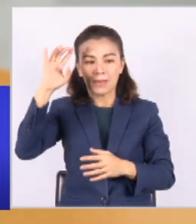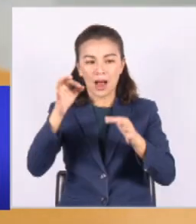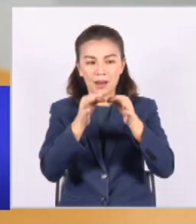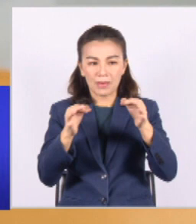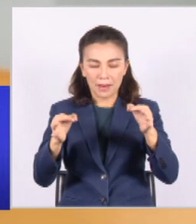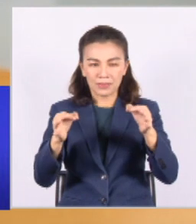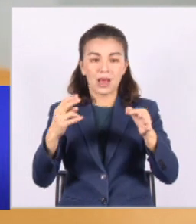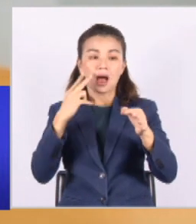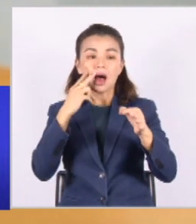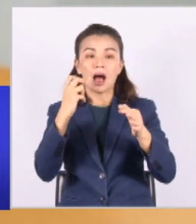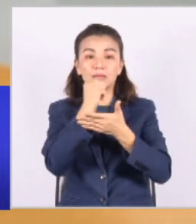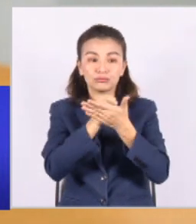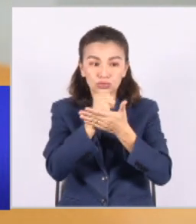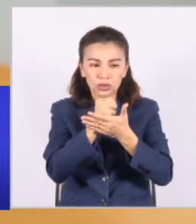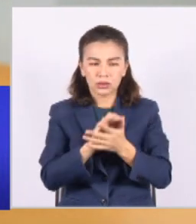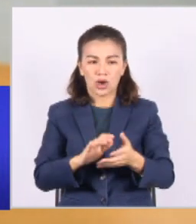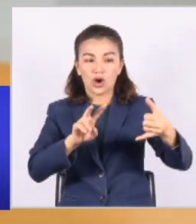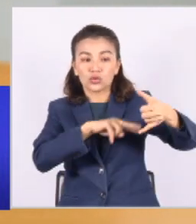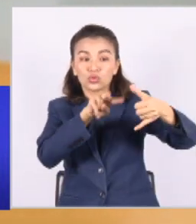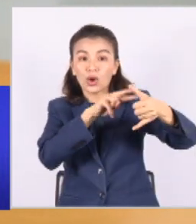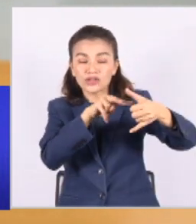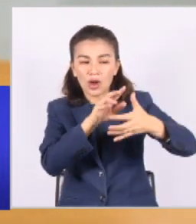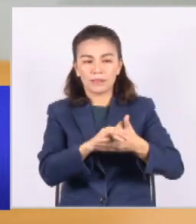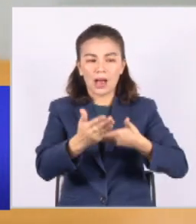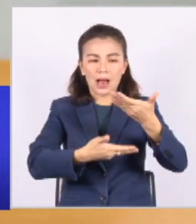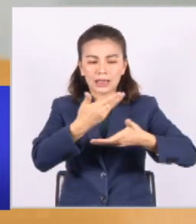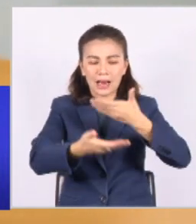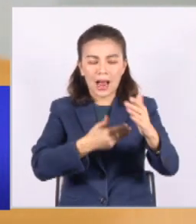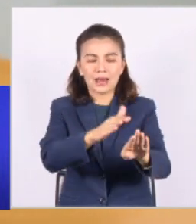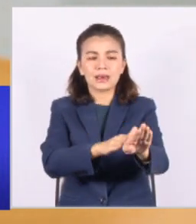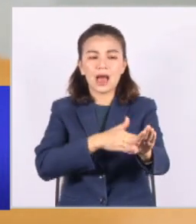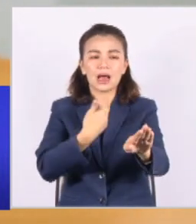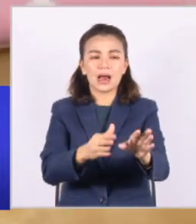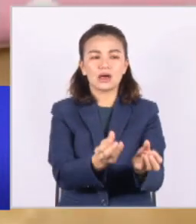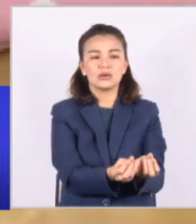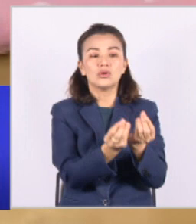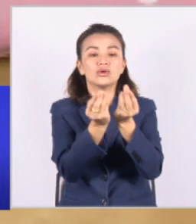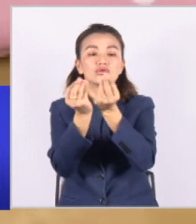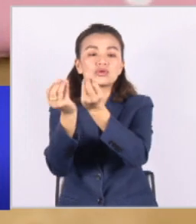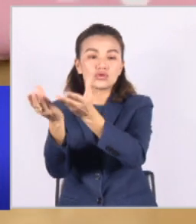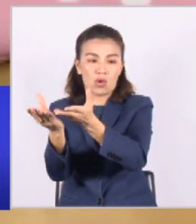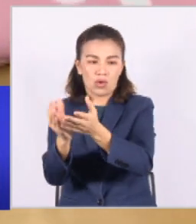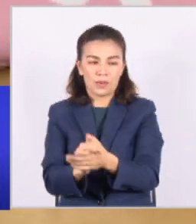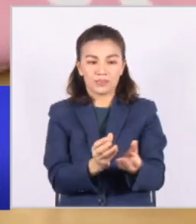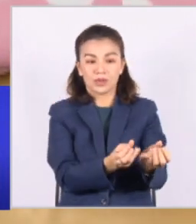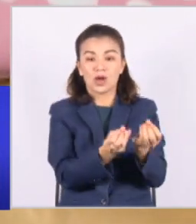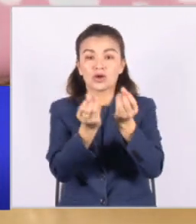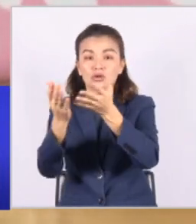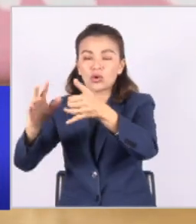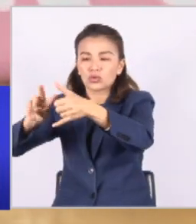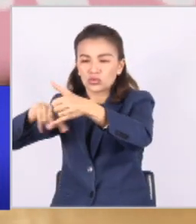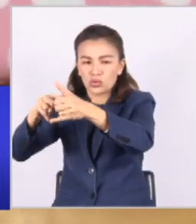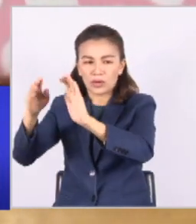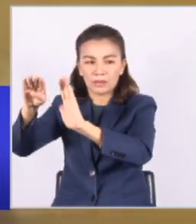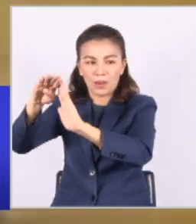วจสอบในพินคนนี้มีพฤติกรรมขายยาบ้ามานานแล้วค่ะเลยส่งตัวให้พนักงานสอบสวนดำเนินการนอกจากนี้เพิ่มความเข้มข้นในการปรับ